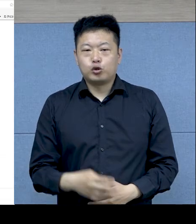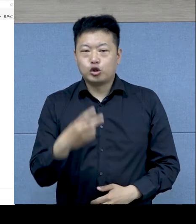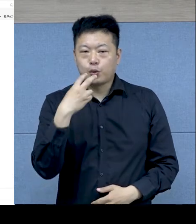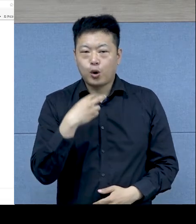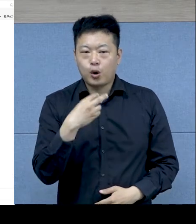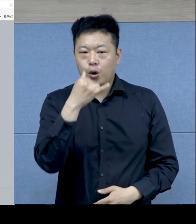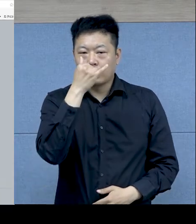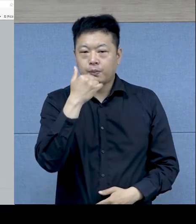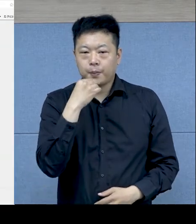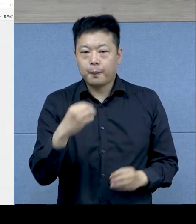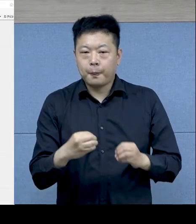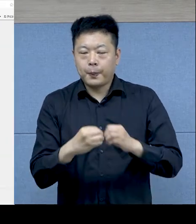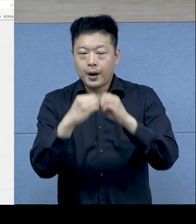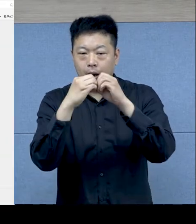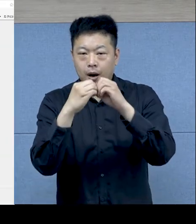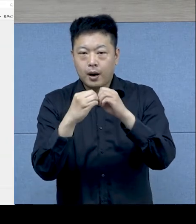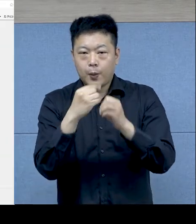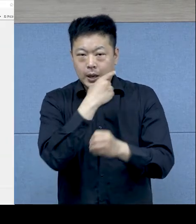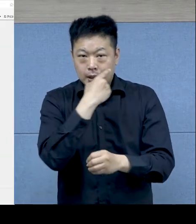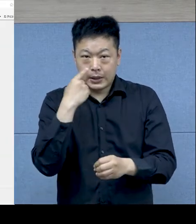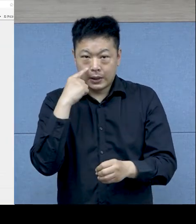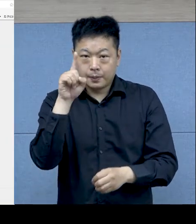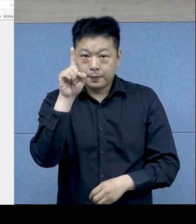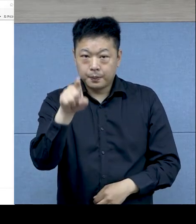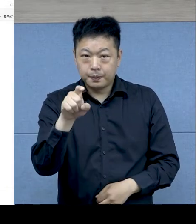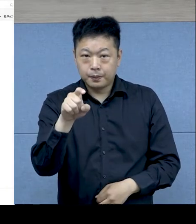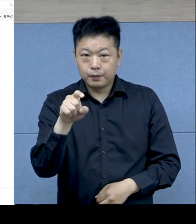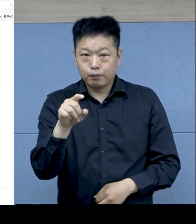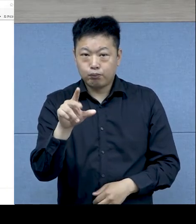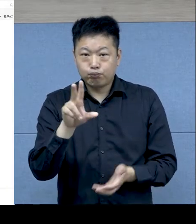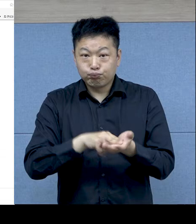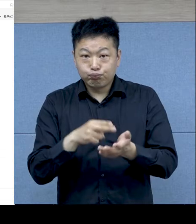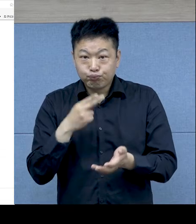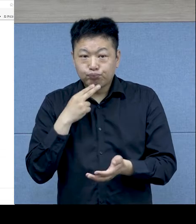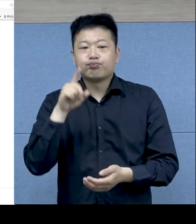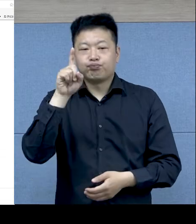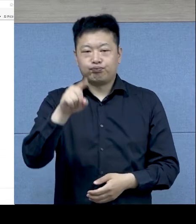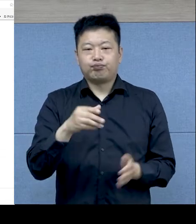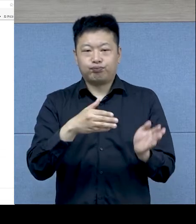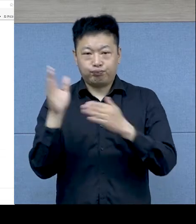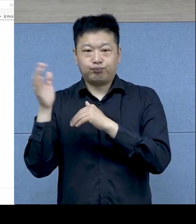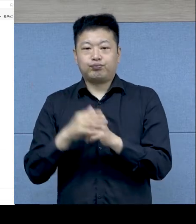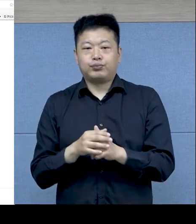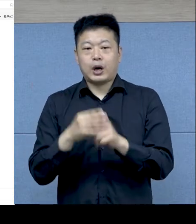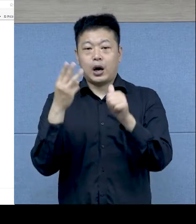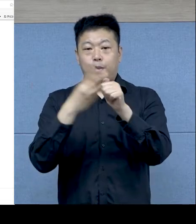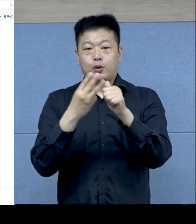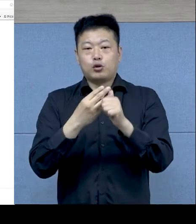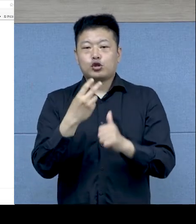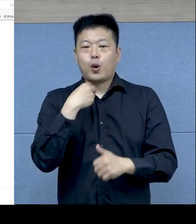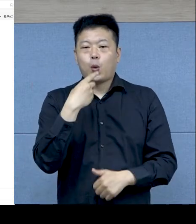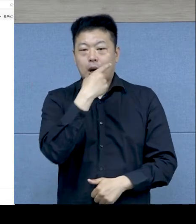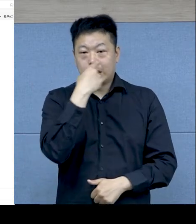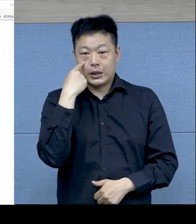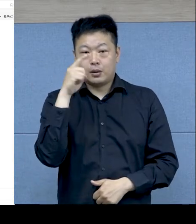확인을 누르시면 중복된 아이디가 존재하네요. 3번으로